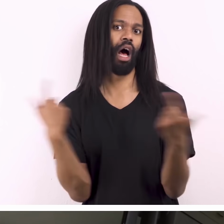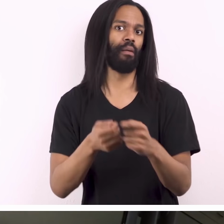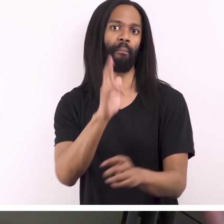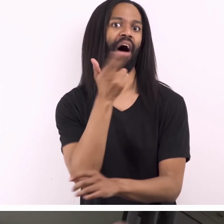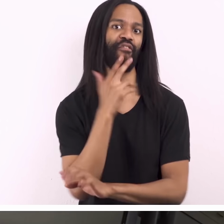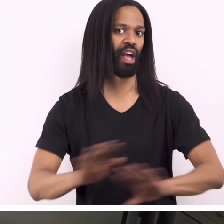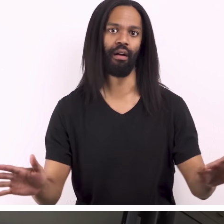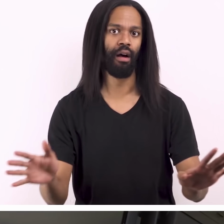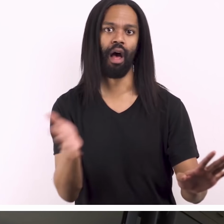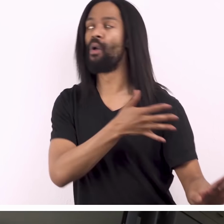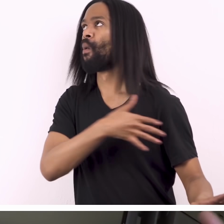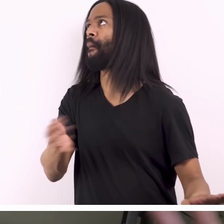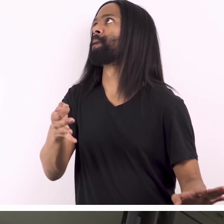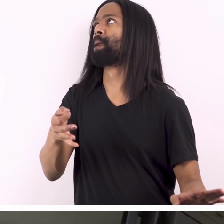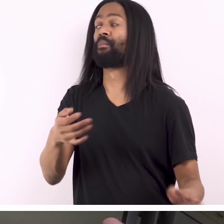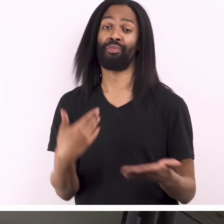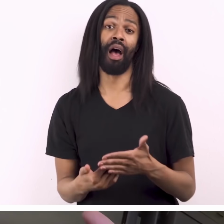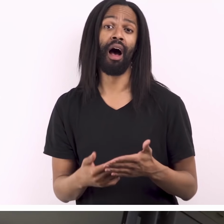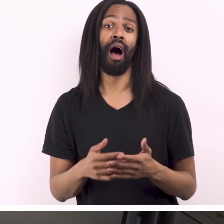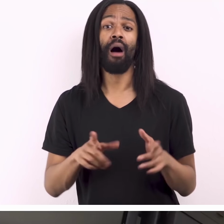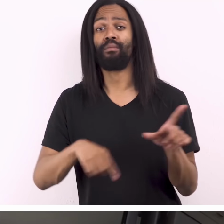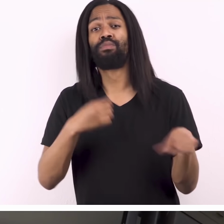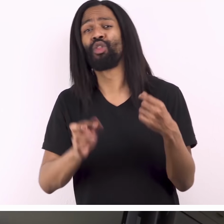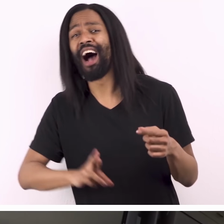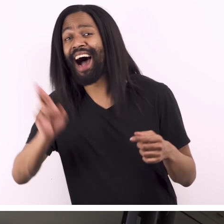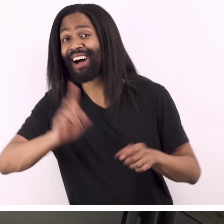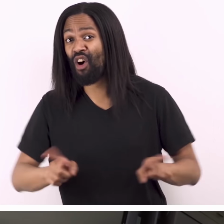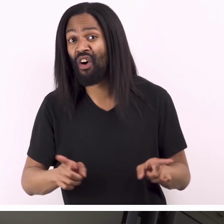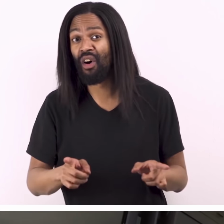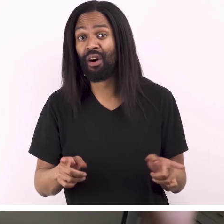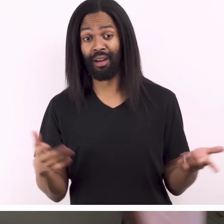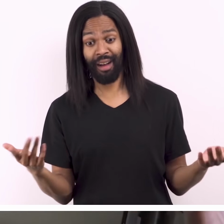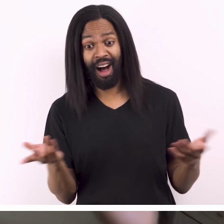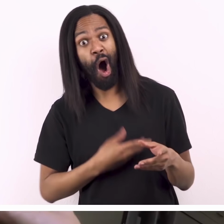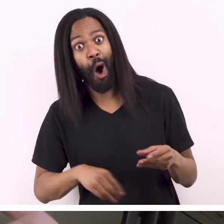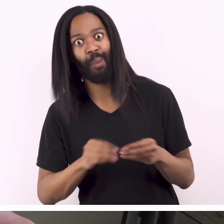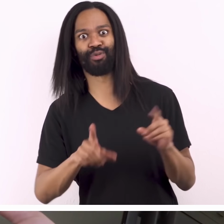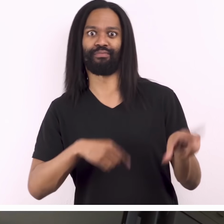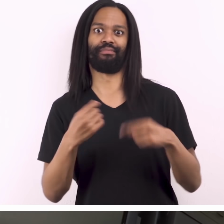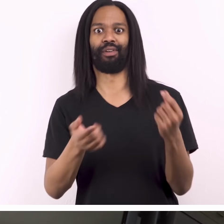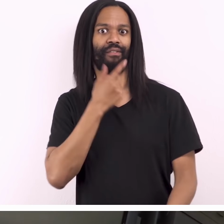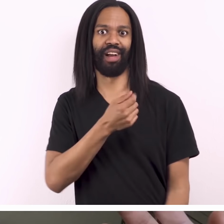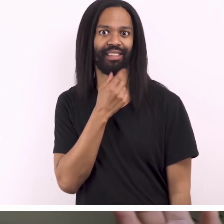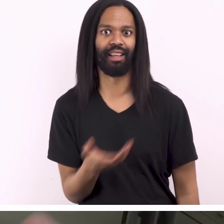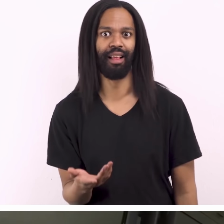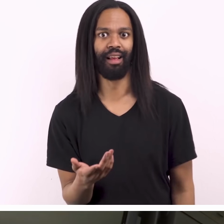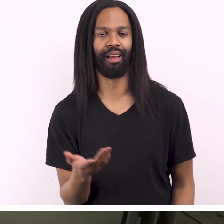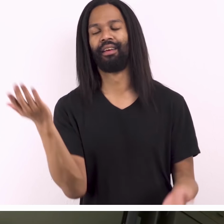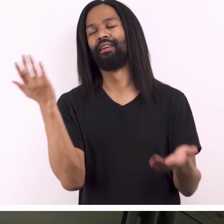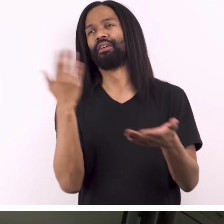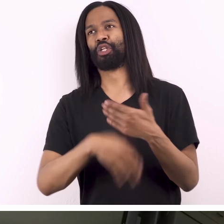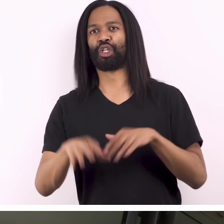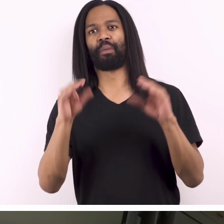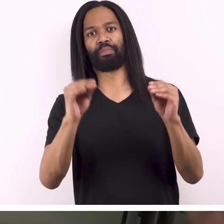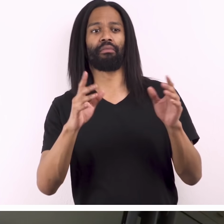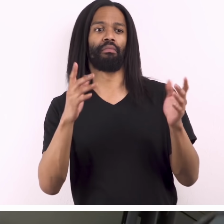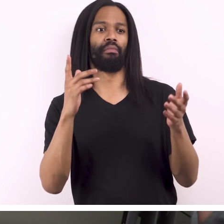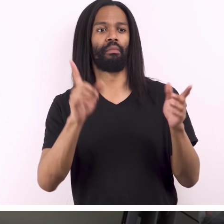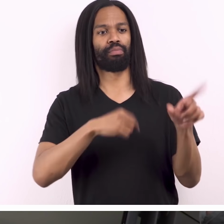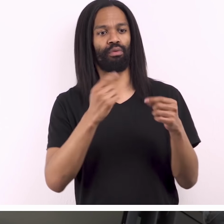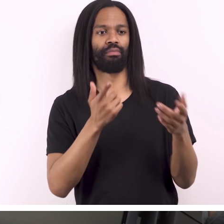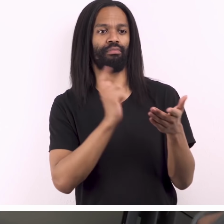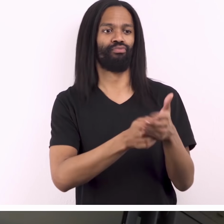faciles. Vous n'êtes pas dans des rares, vous êtes dans des plantes qui sont faciles. Vous pouvez les trouver en jardinerie. Alors peut-être un peu moins voilà, le Lacinatum